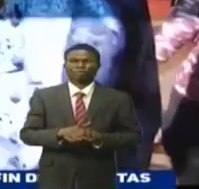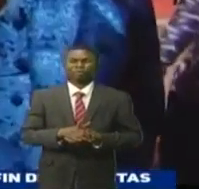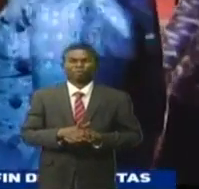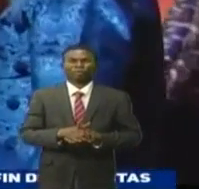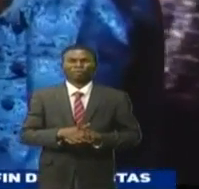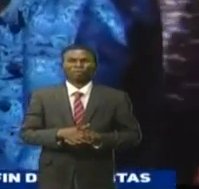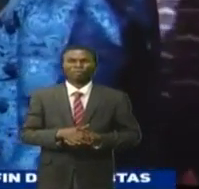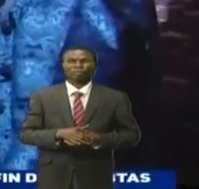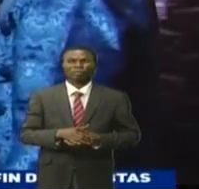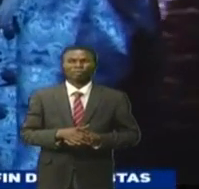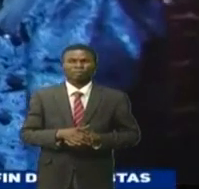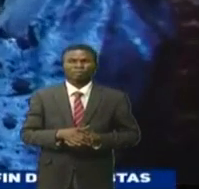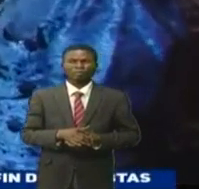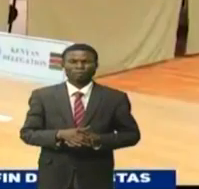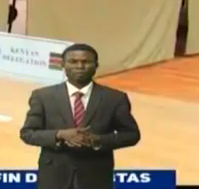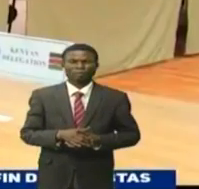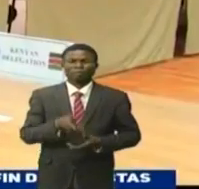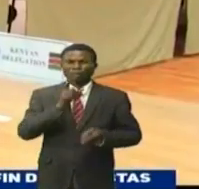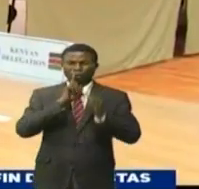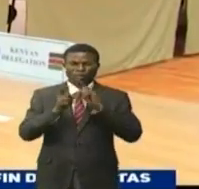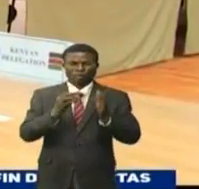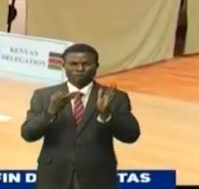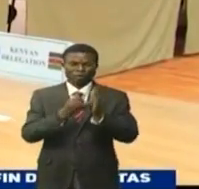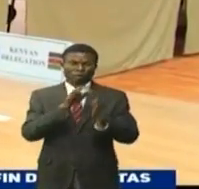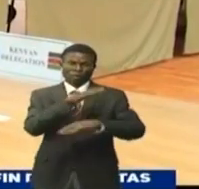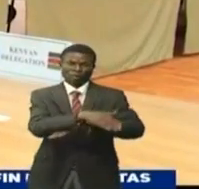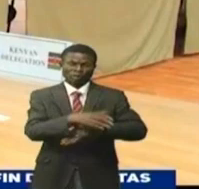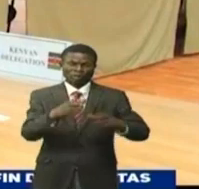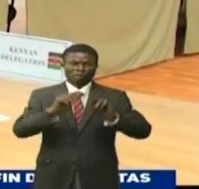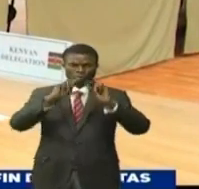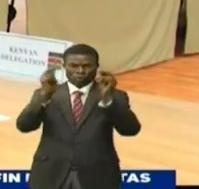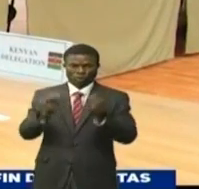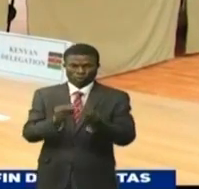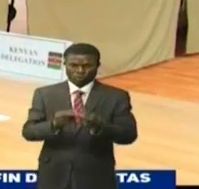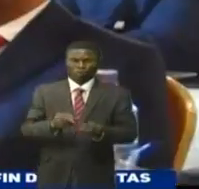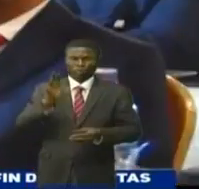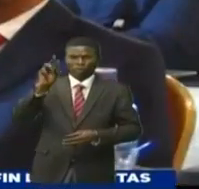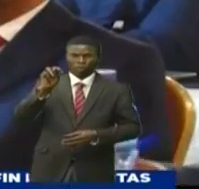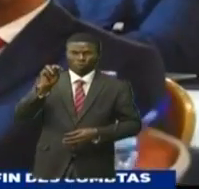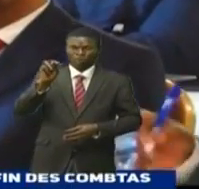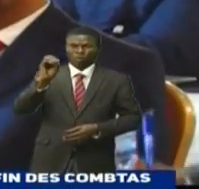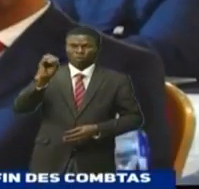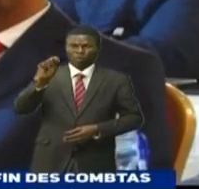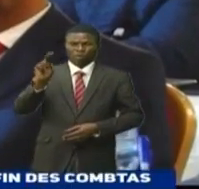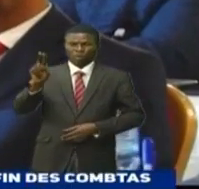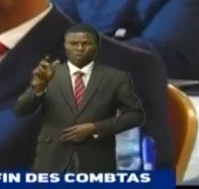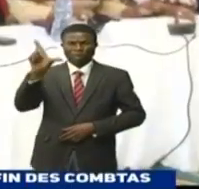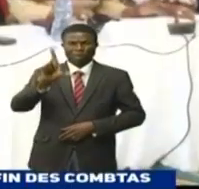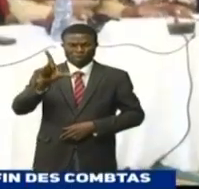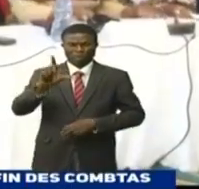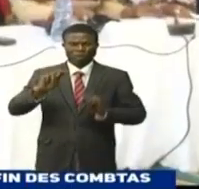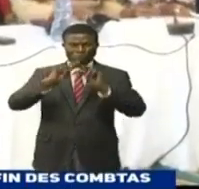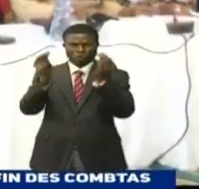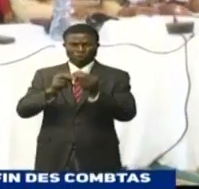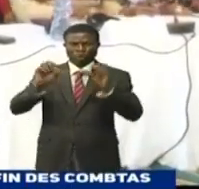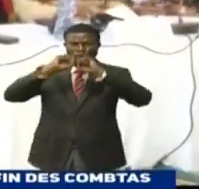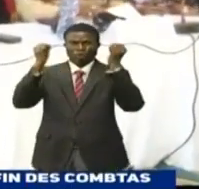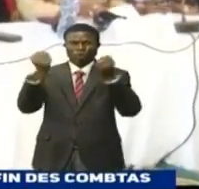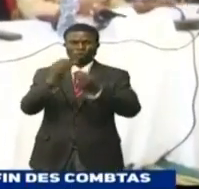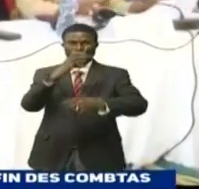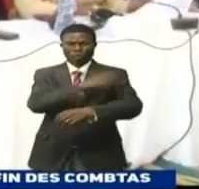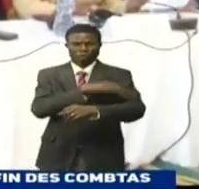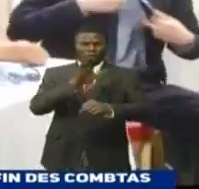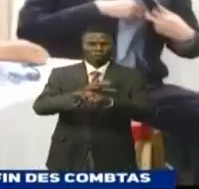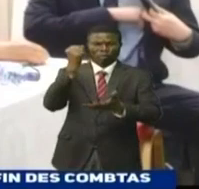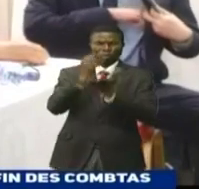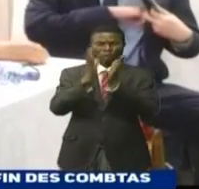après s'être entretenu dimanche soir avec le staff de la Monusco et lundi avec les acteurs étatiques de la société civile et des